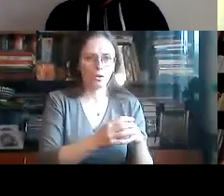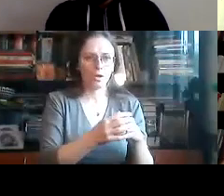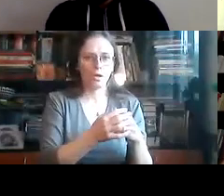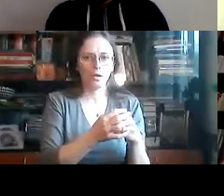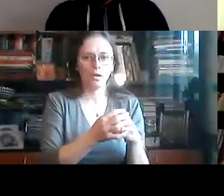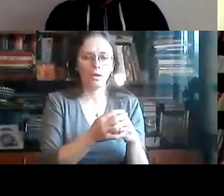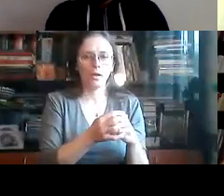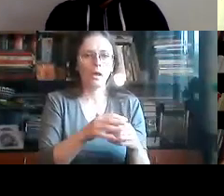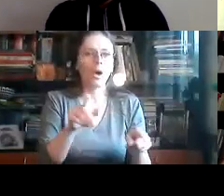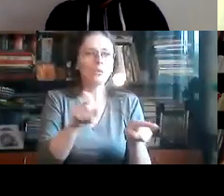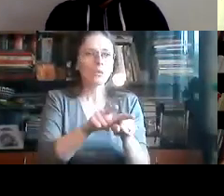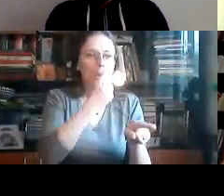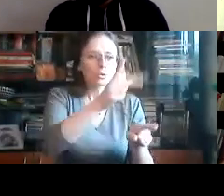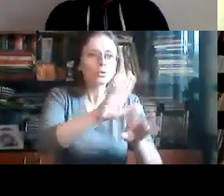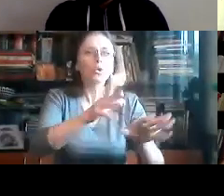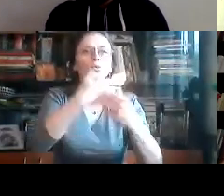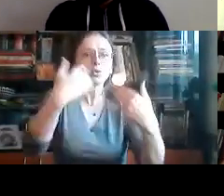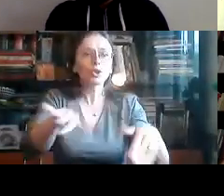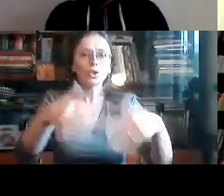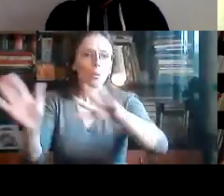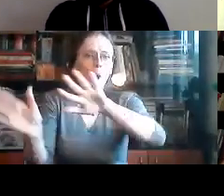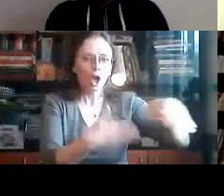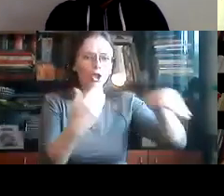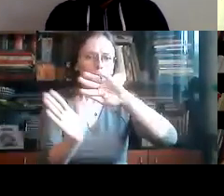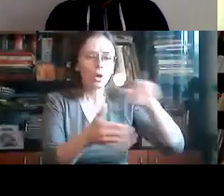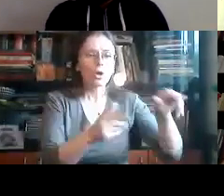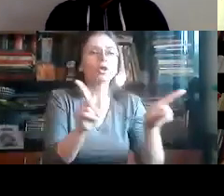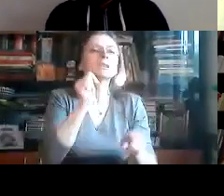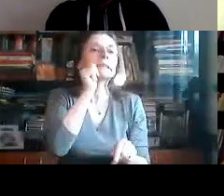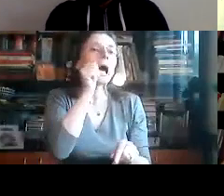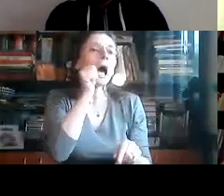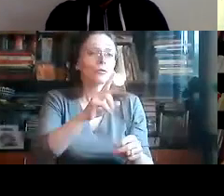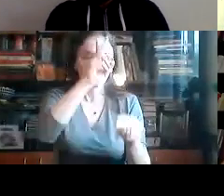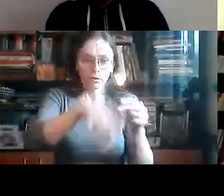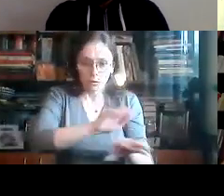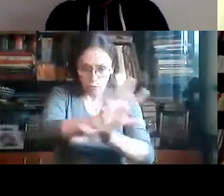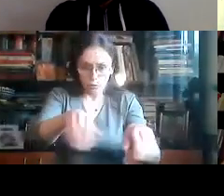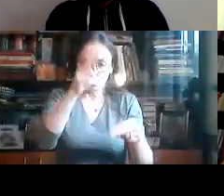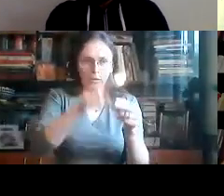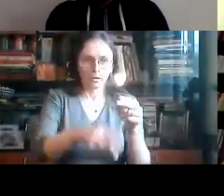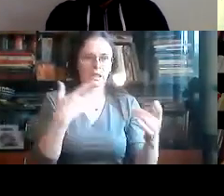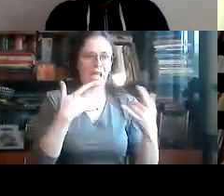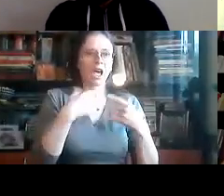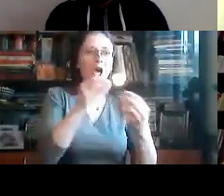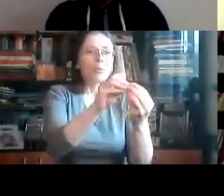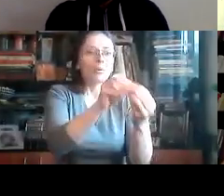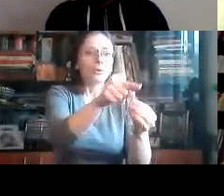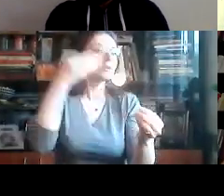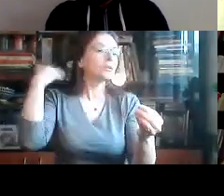завтра, вот, да, когда все закончится, театр уже не будет прежним. Каким будет, никто не знает. Ну